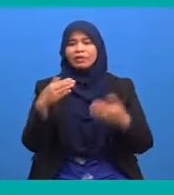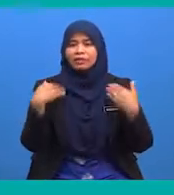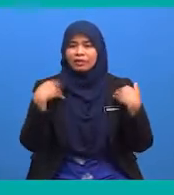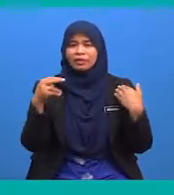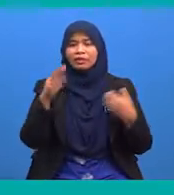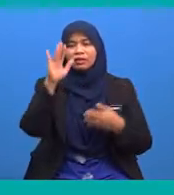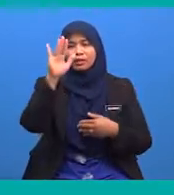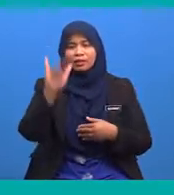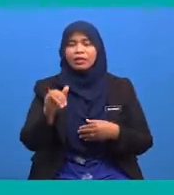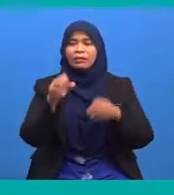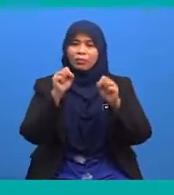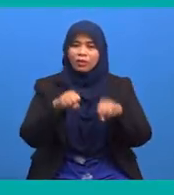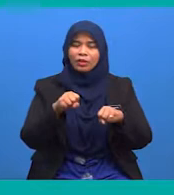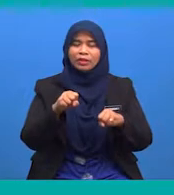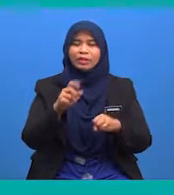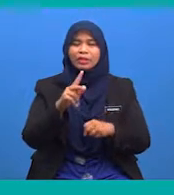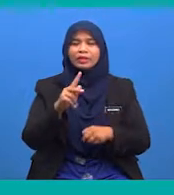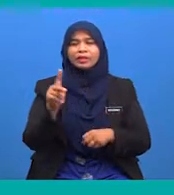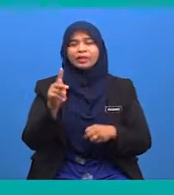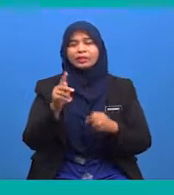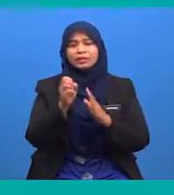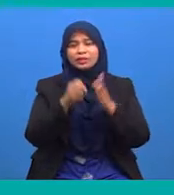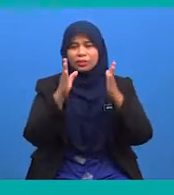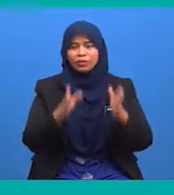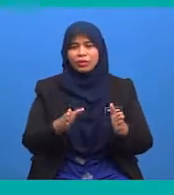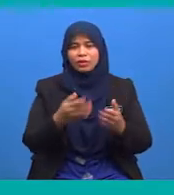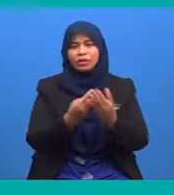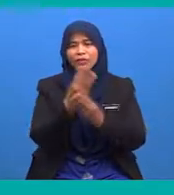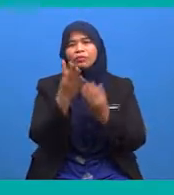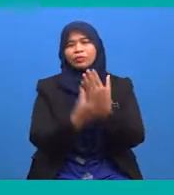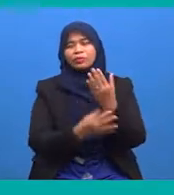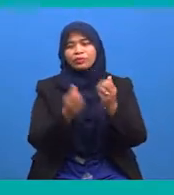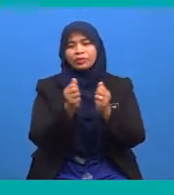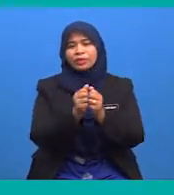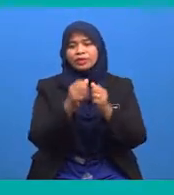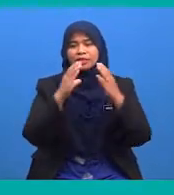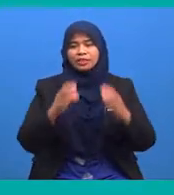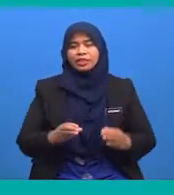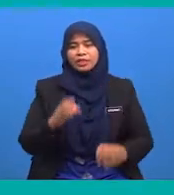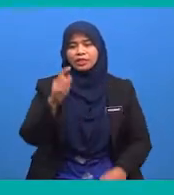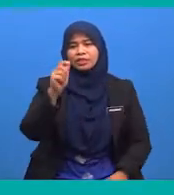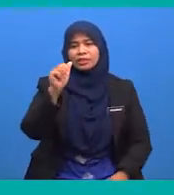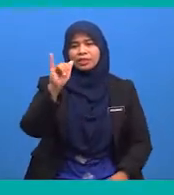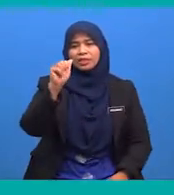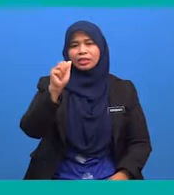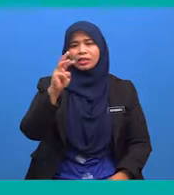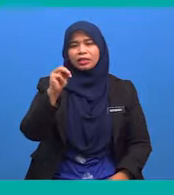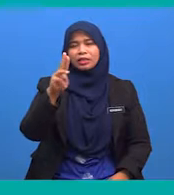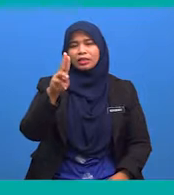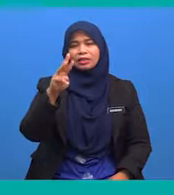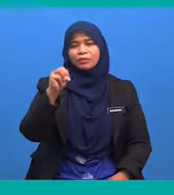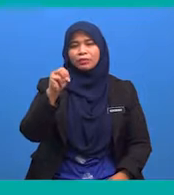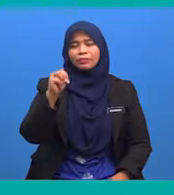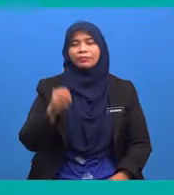yang membolehkan seseorang itu mengangkat hadas dengan cara tayamum? Pilihan pertama,